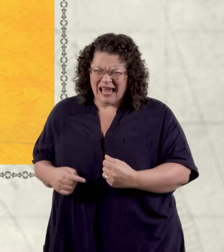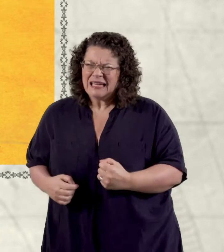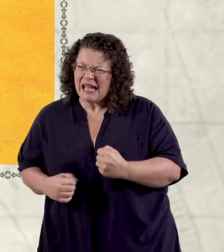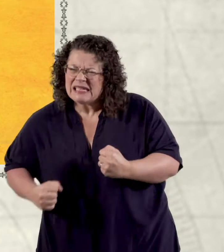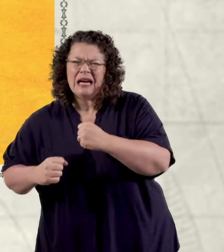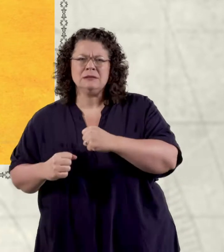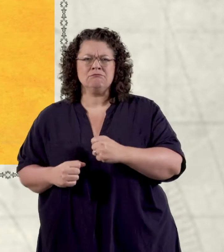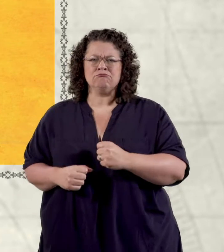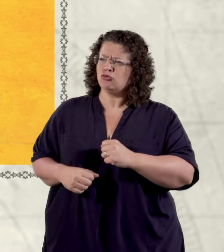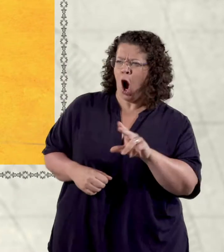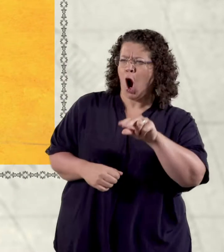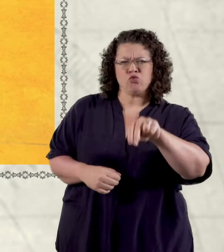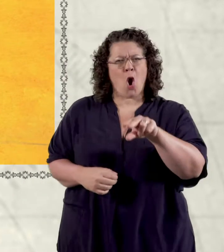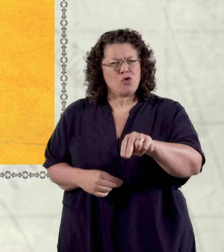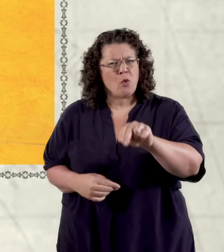Ie.